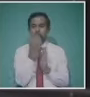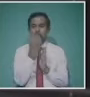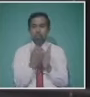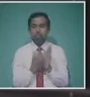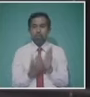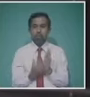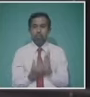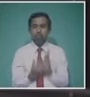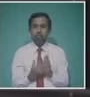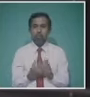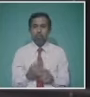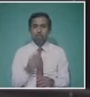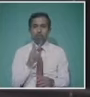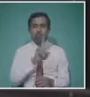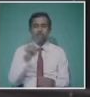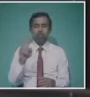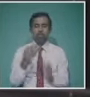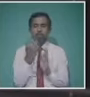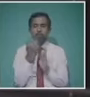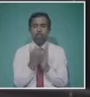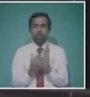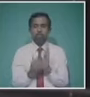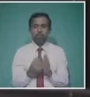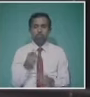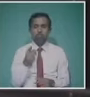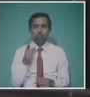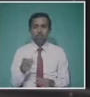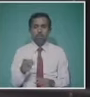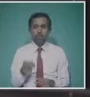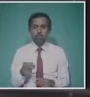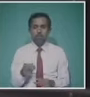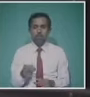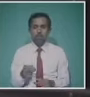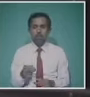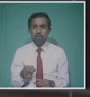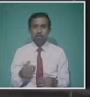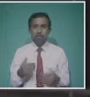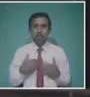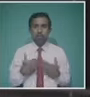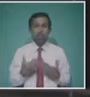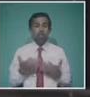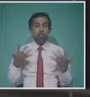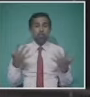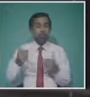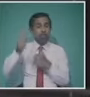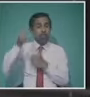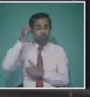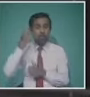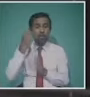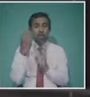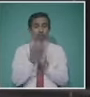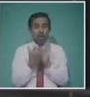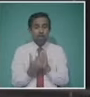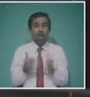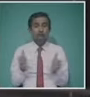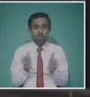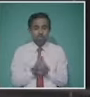ව්‍යවස්ථාවට 22 වෙනි ව්‍යවස්ථාවට මට ලොකු ඉතිහාසයක් මේ ව්‍යවස්ථාවත් එක